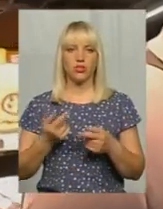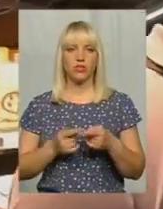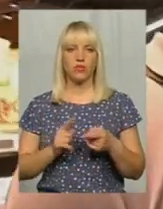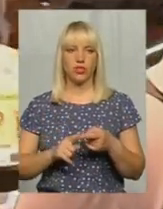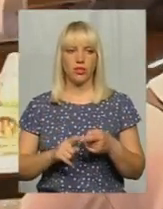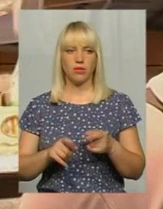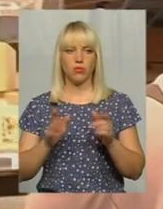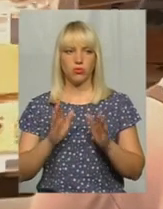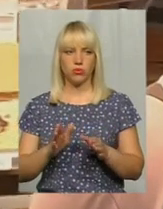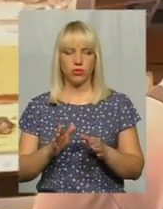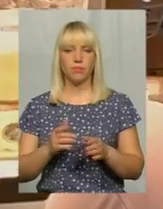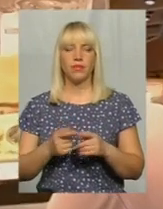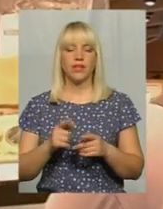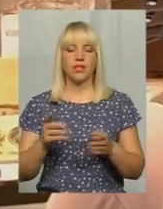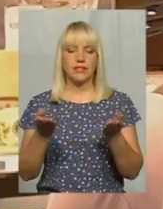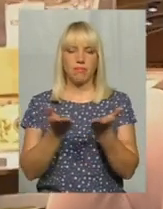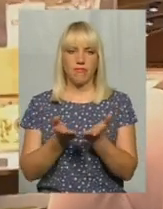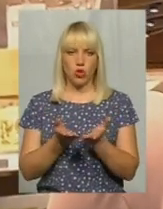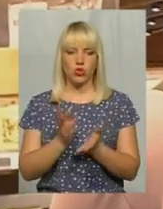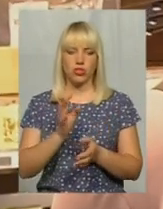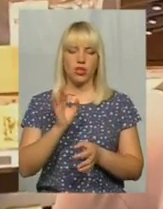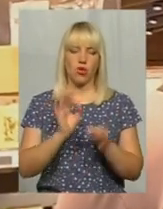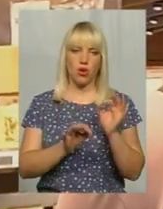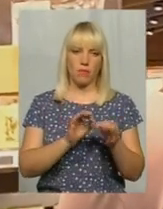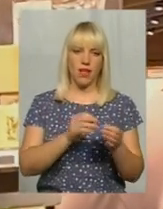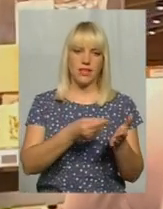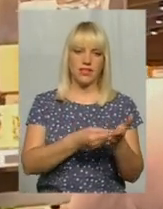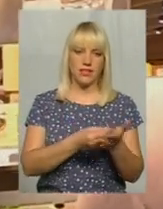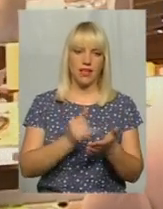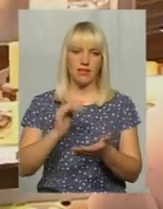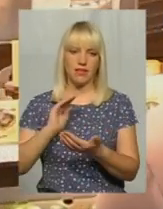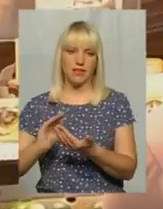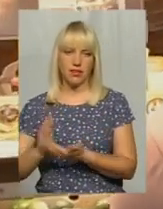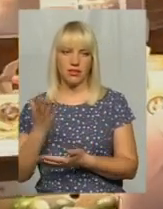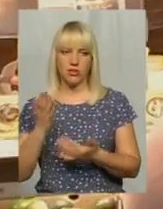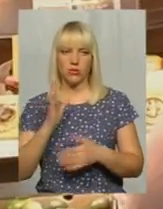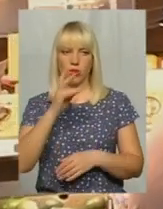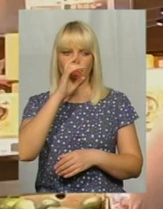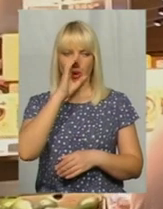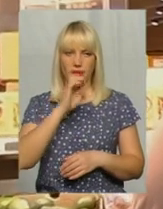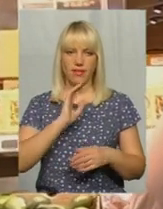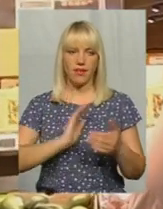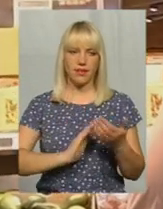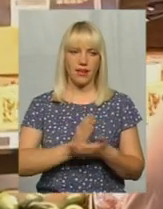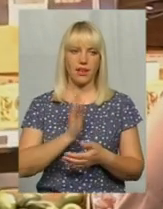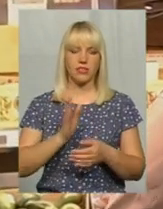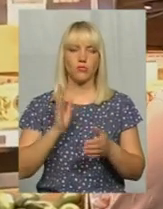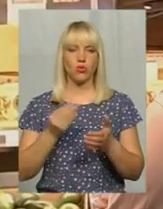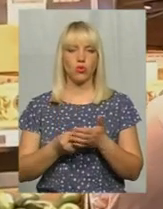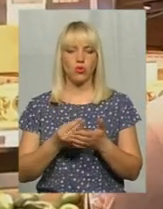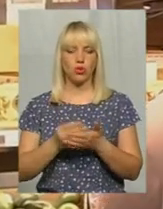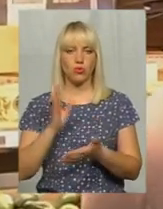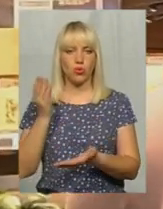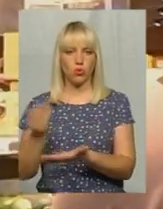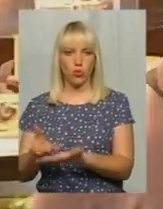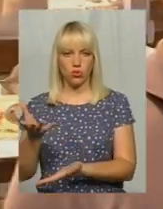відповідати співвідношенню нормальна якість ціна, то звичайно так. Але якщо вони будуть поганої якості або коштувати невиправдано дорого,